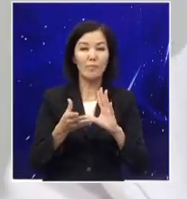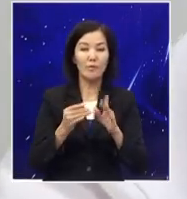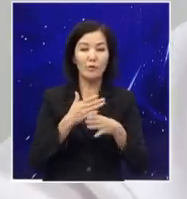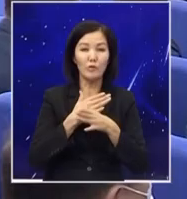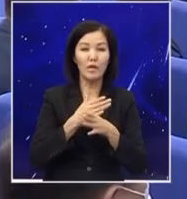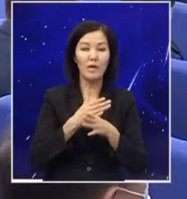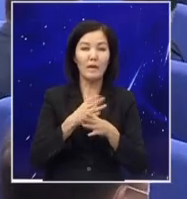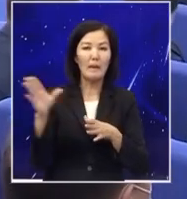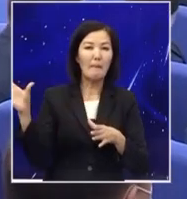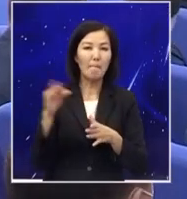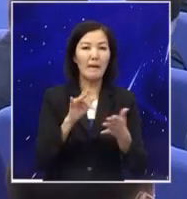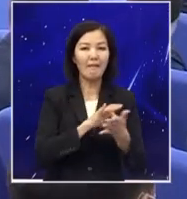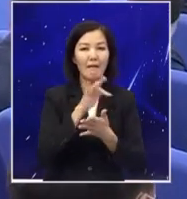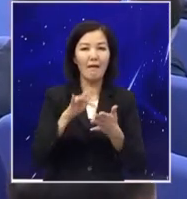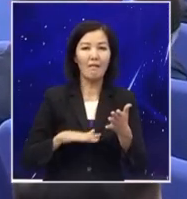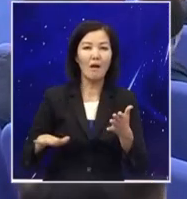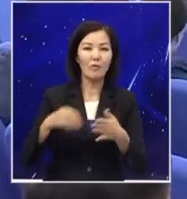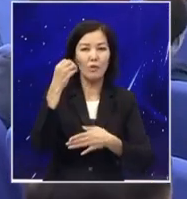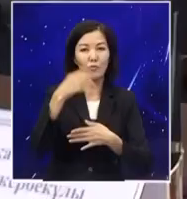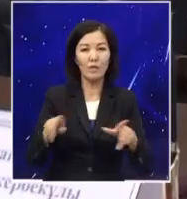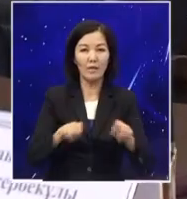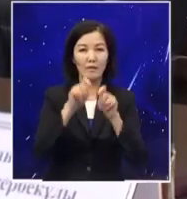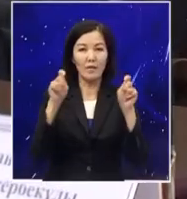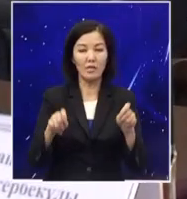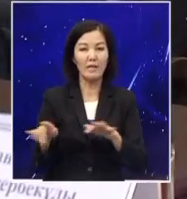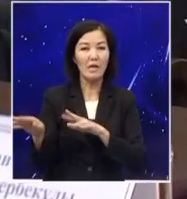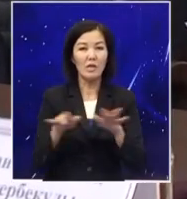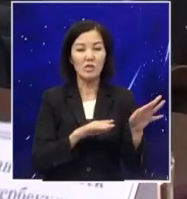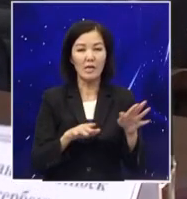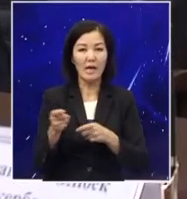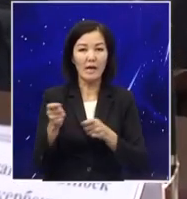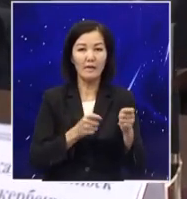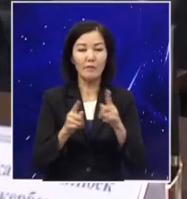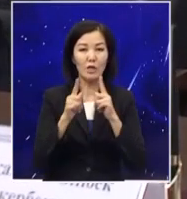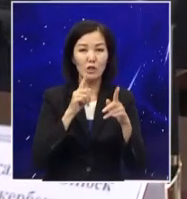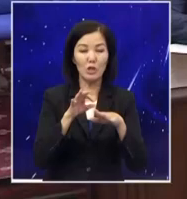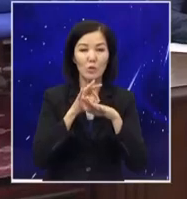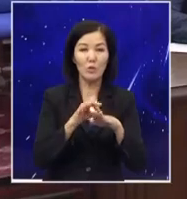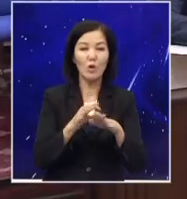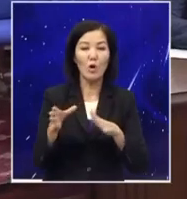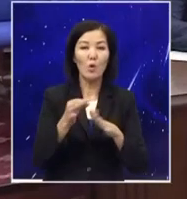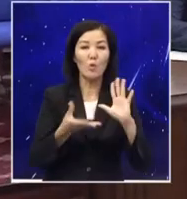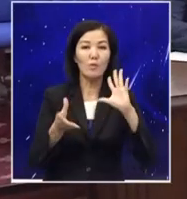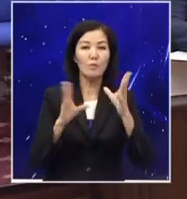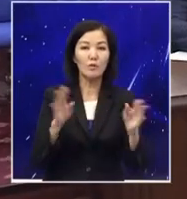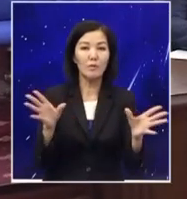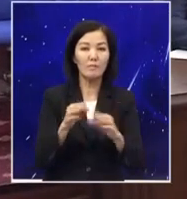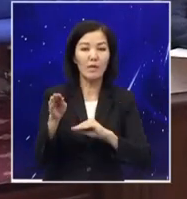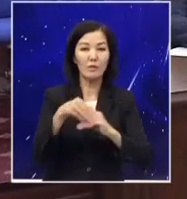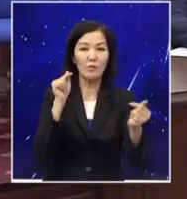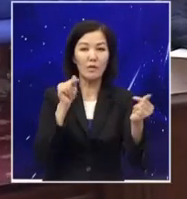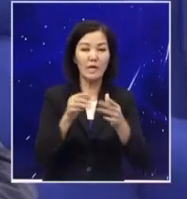кеңселер облыстағы барлық қала мен аудан орталығында ашылмақ. Шара аясында аудандық әкімдікте жиын өтті. Онда облыс бойынша сыбайлас жемқорлыққа